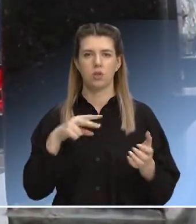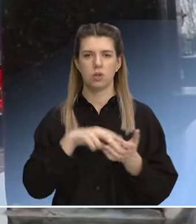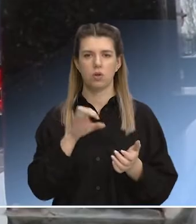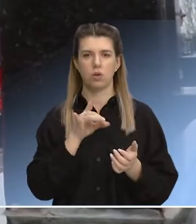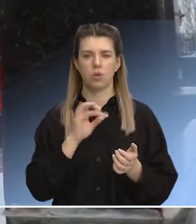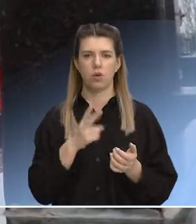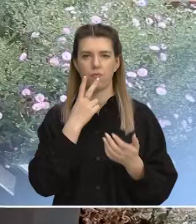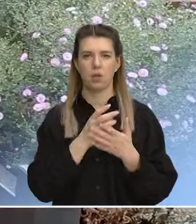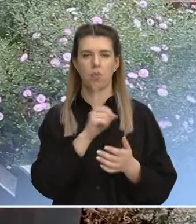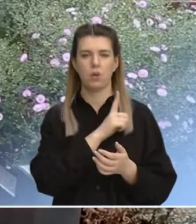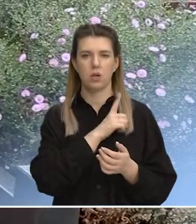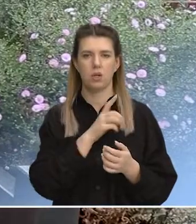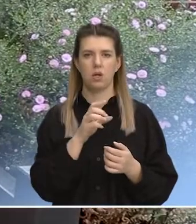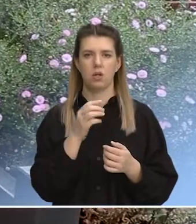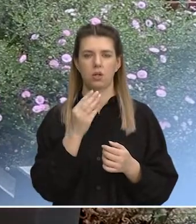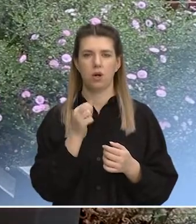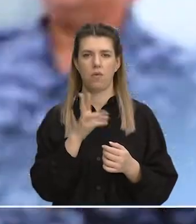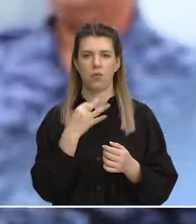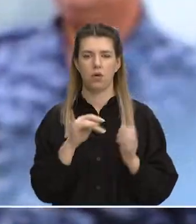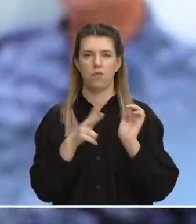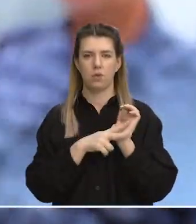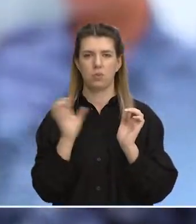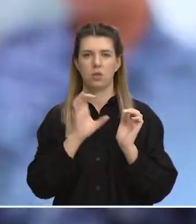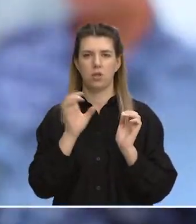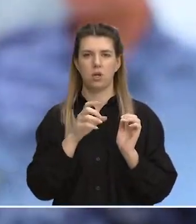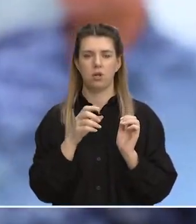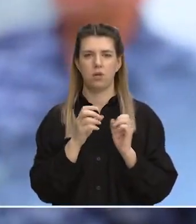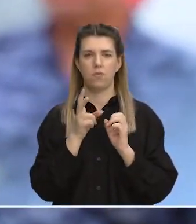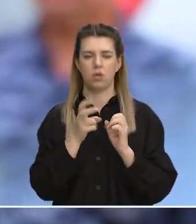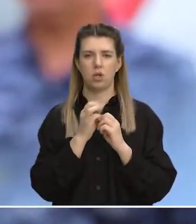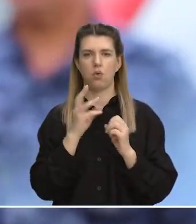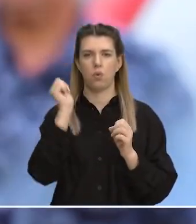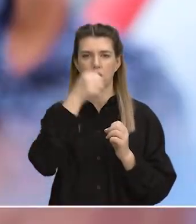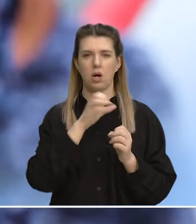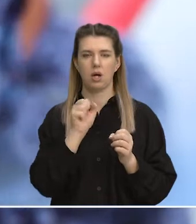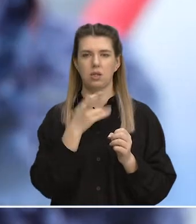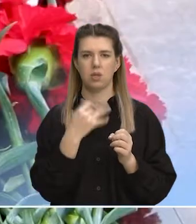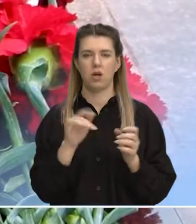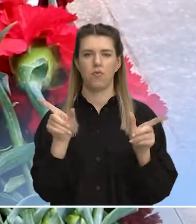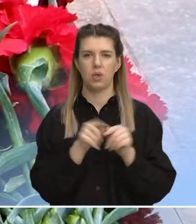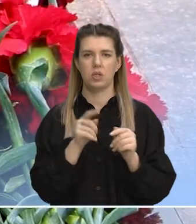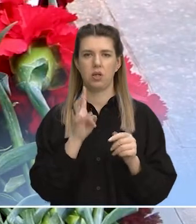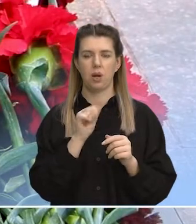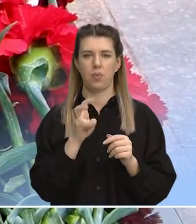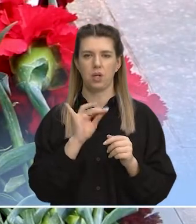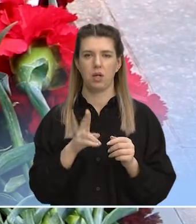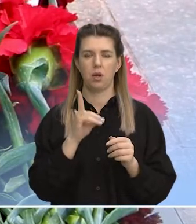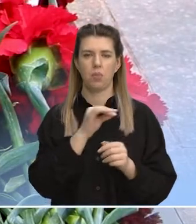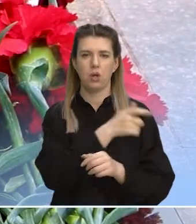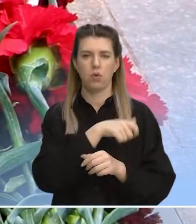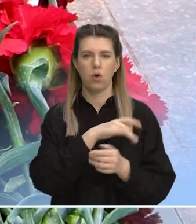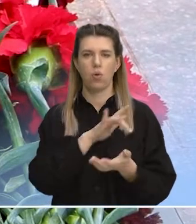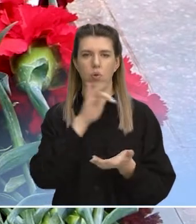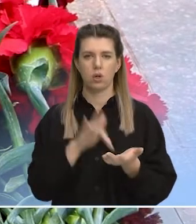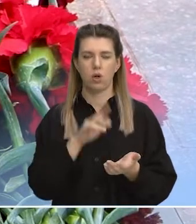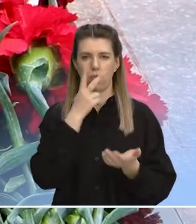стал сотрудник вневедомственной охраны Иван Шаховой. 8 сентября 2013 года в Аксае он вместе с напарником при